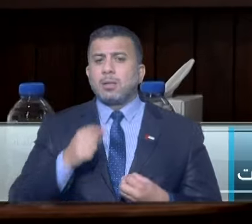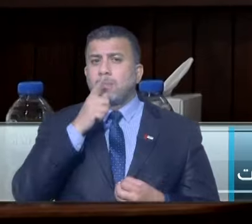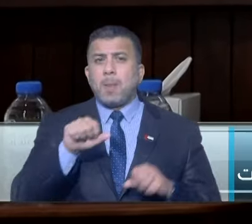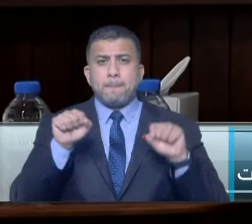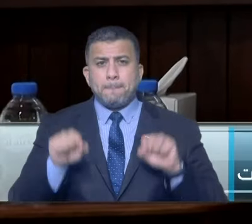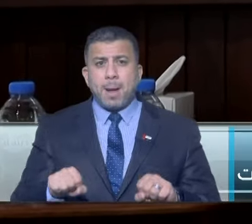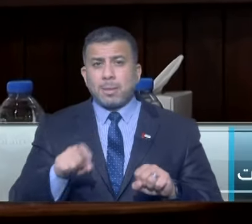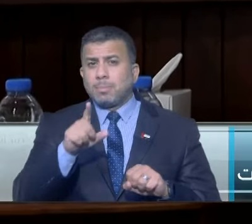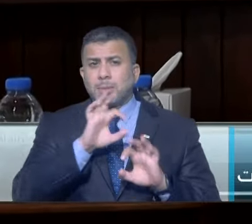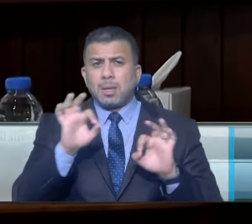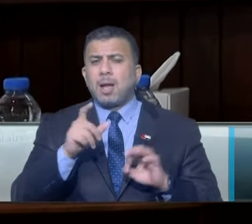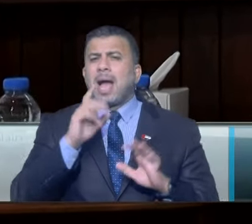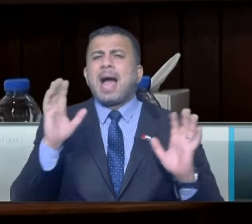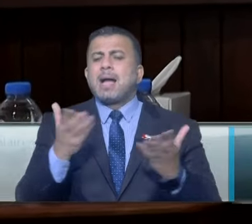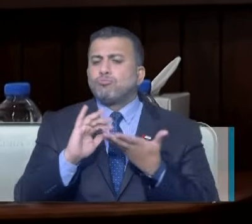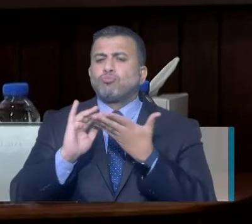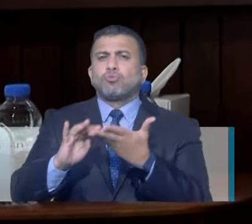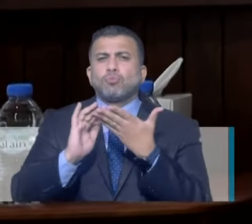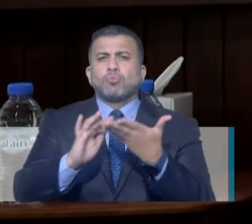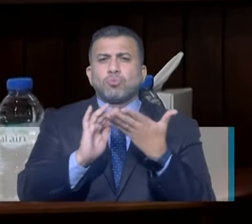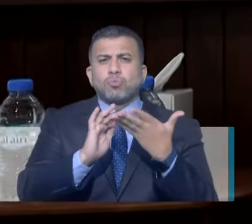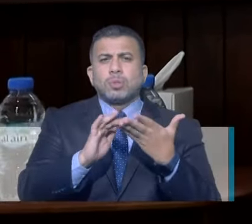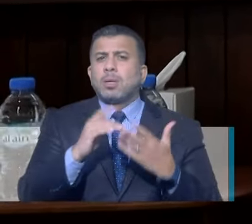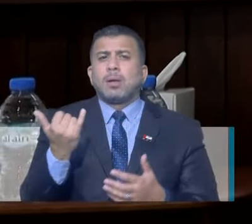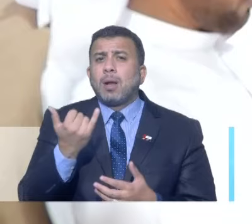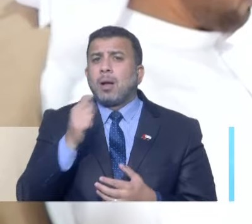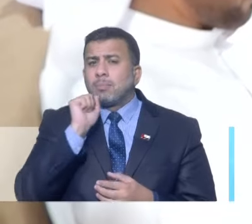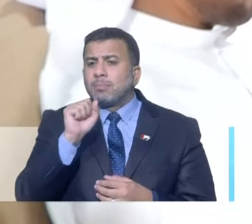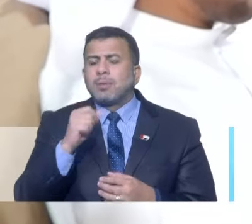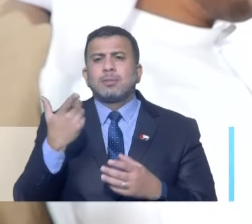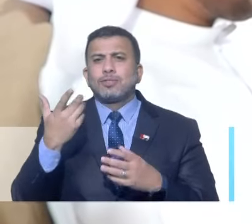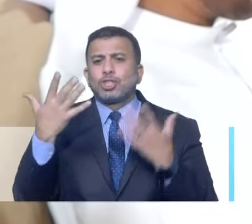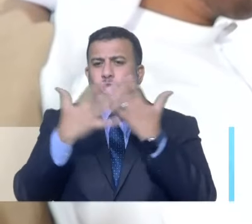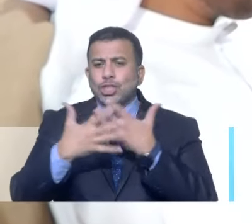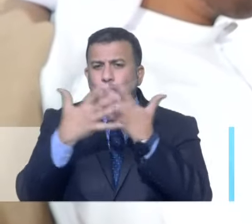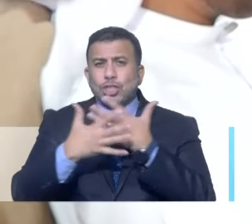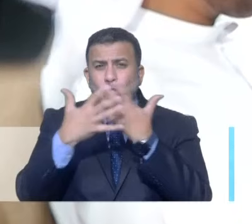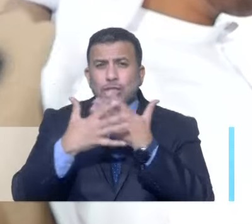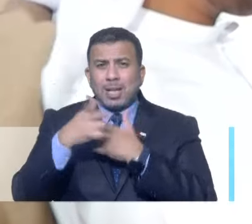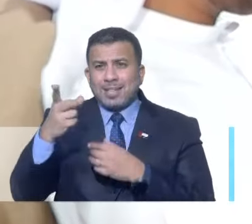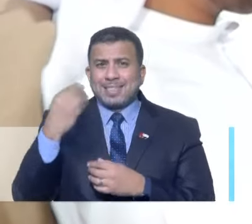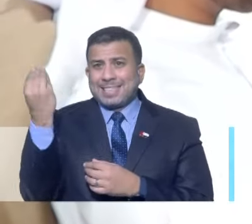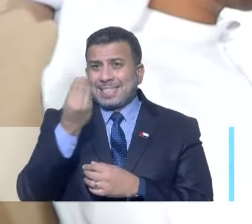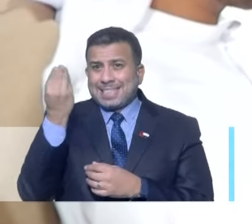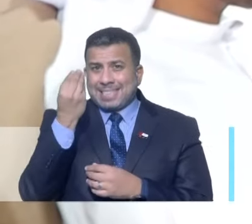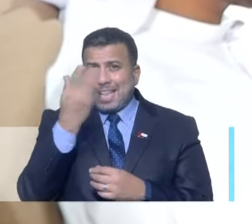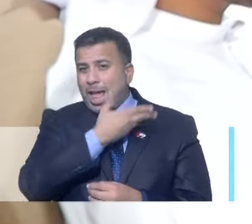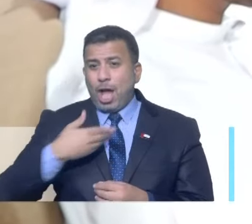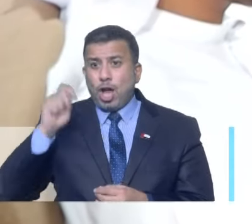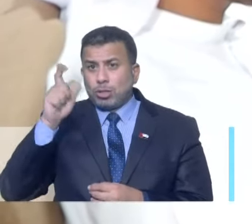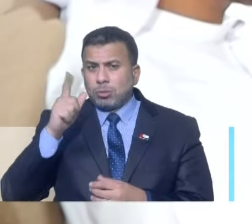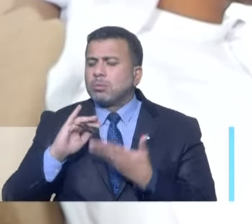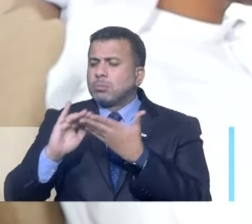المكتب التام لتسخير كافة إمكانياته لخدمة أصحاب الحملات لضمان تذليل أي صعوبات آنية